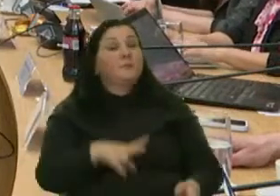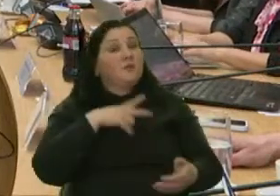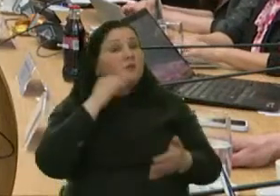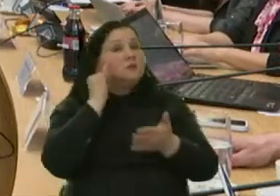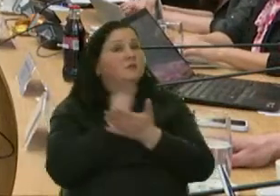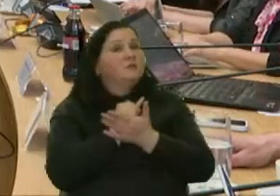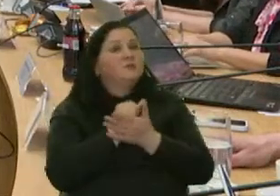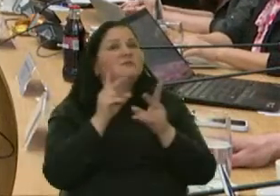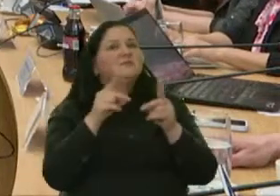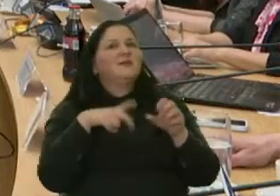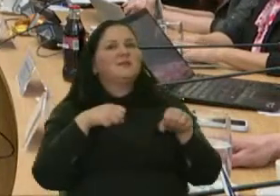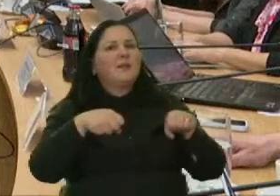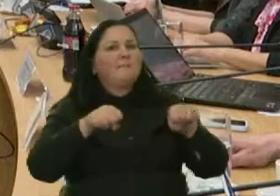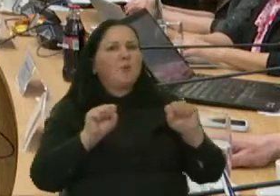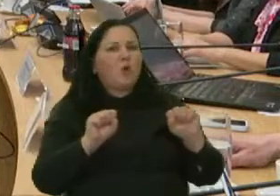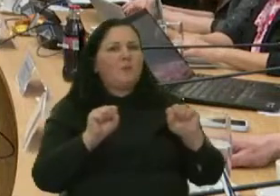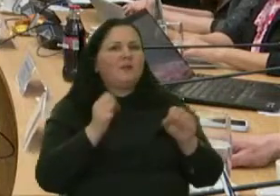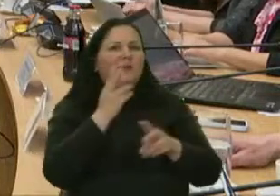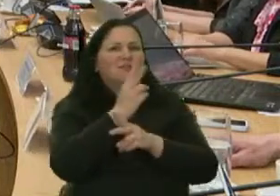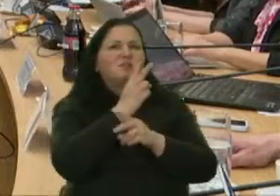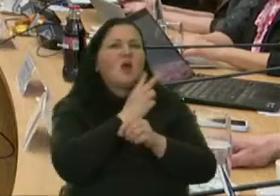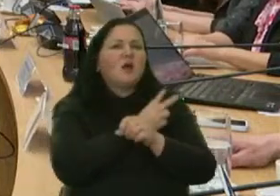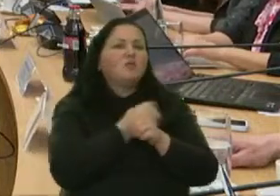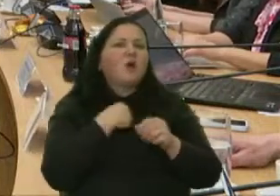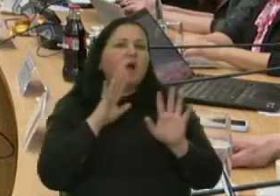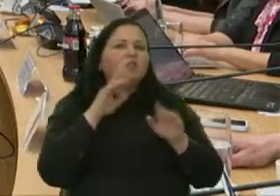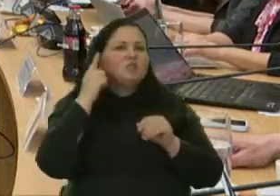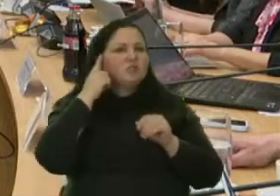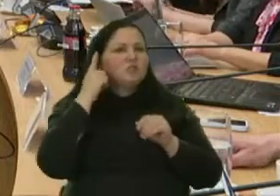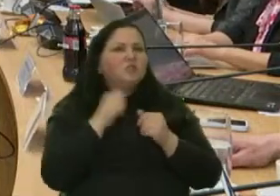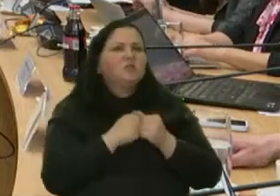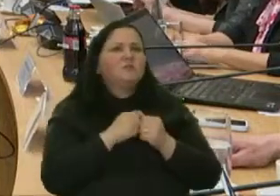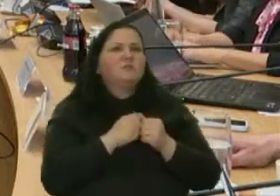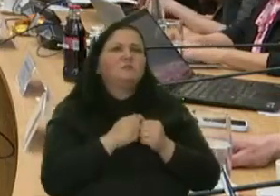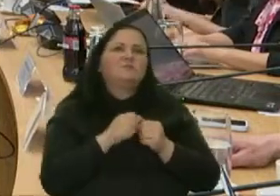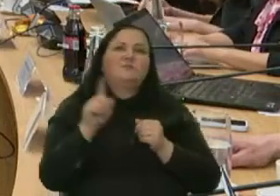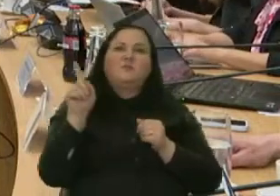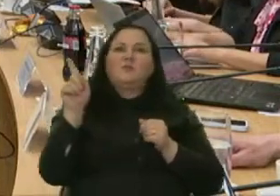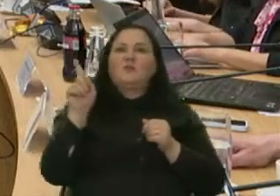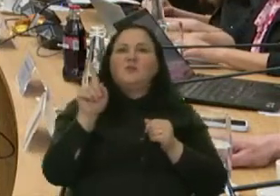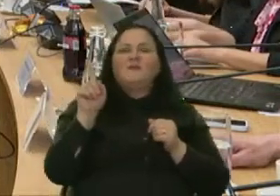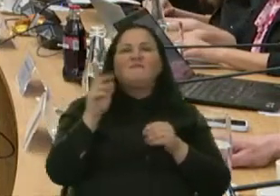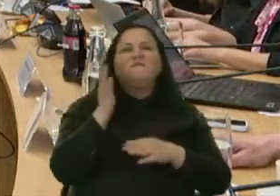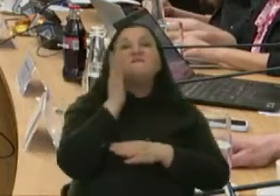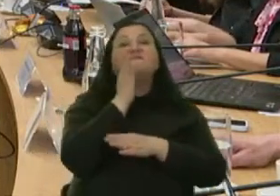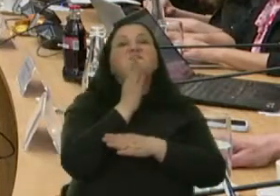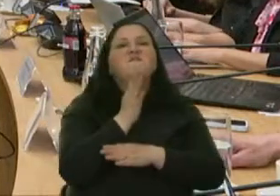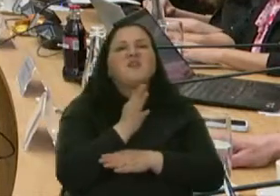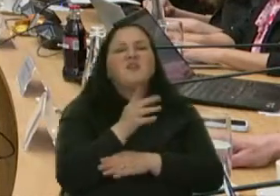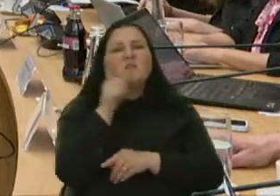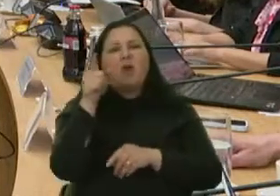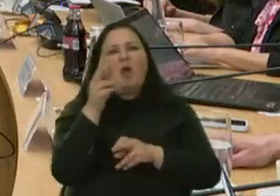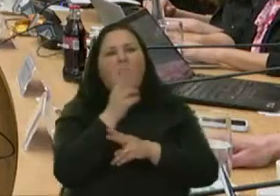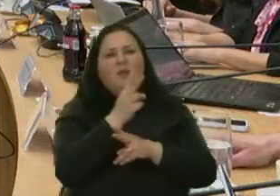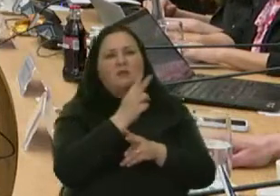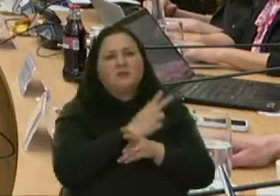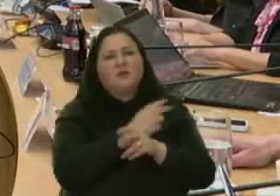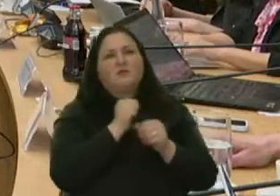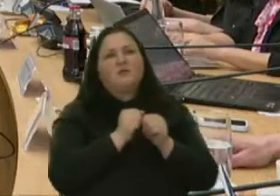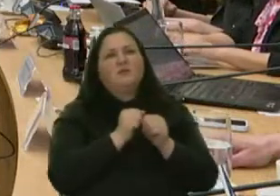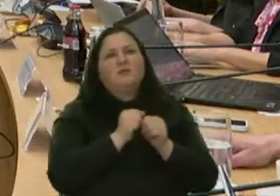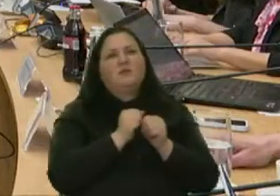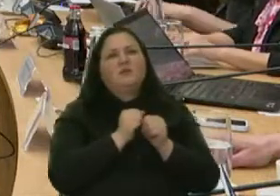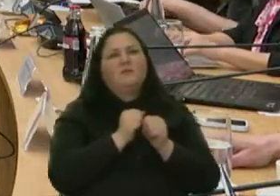dar sunt în proprietatea statului din câte știu eu sunt companii ale Statului așa deci îi